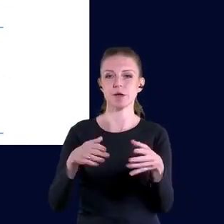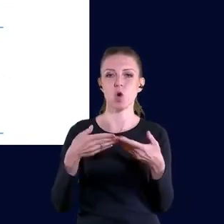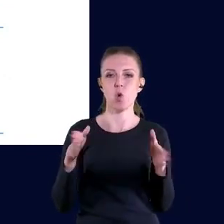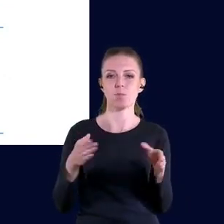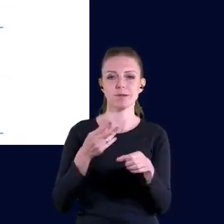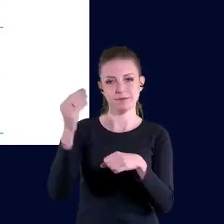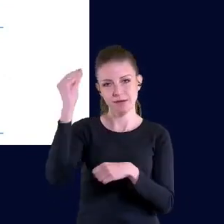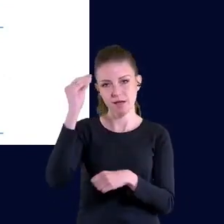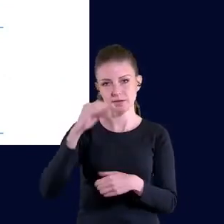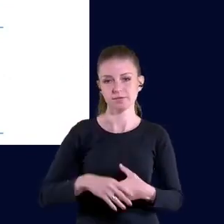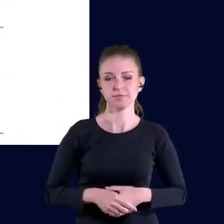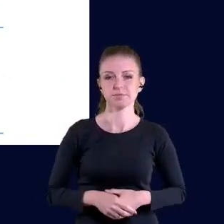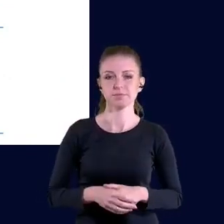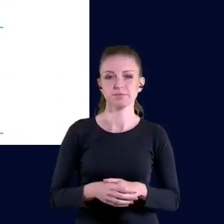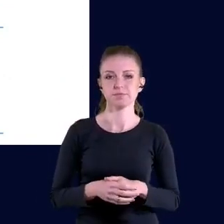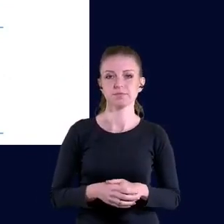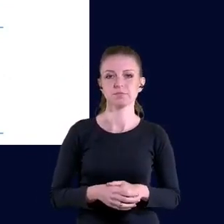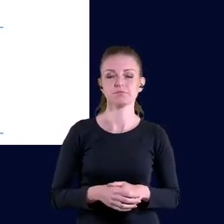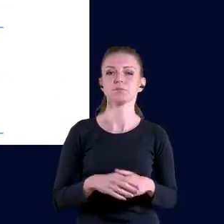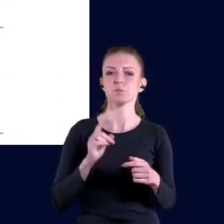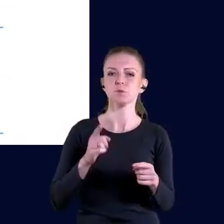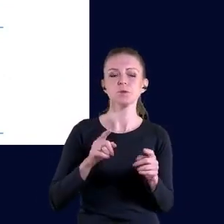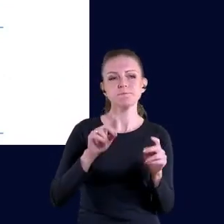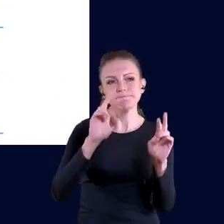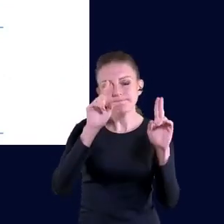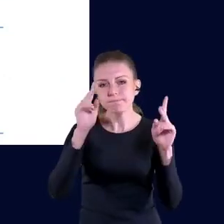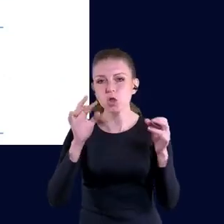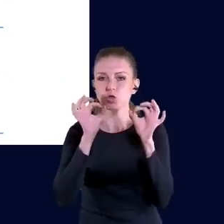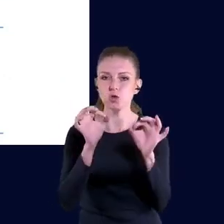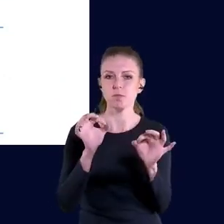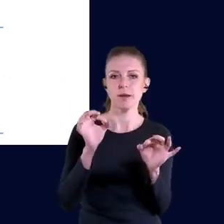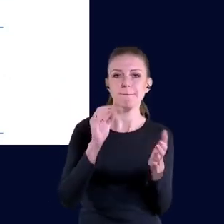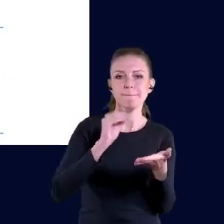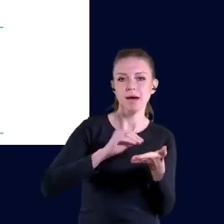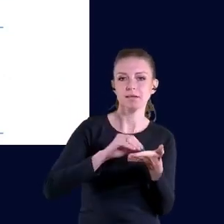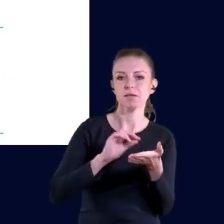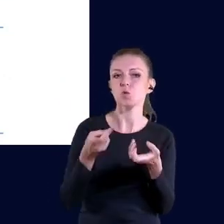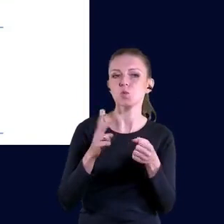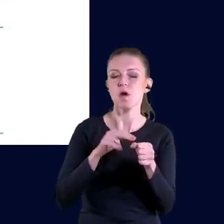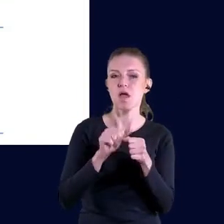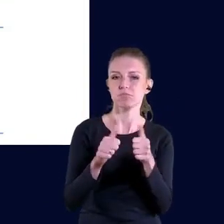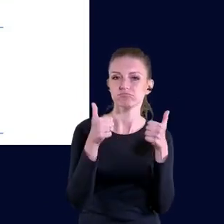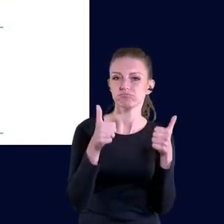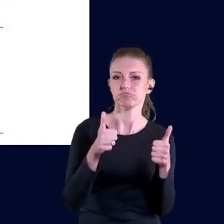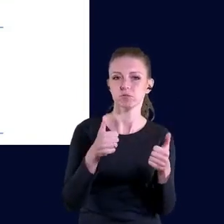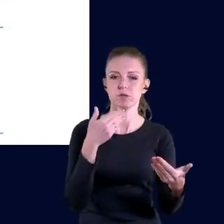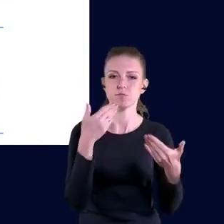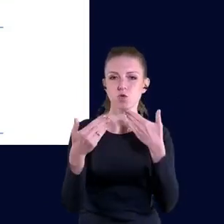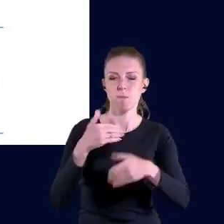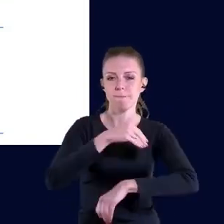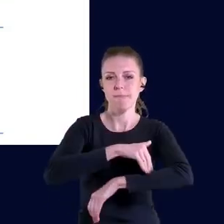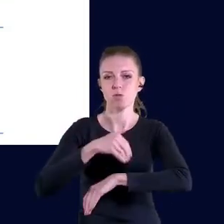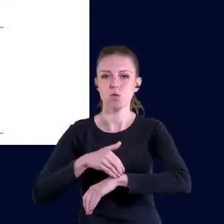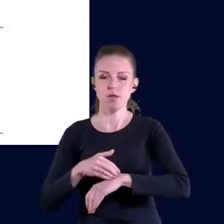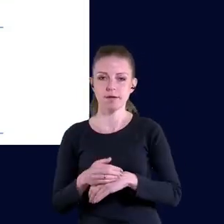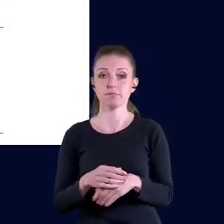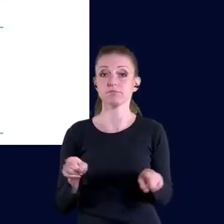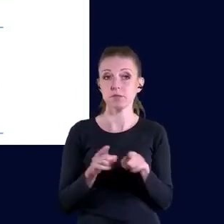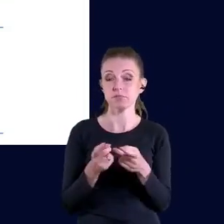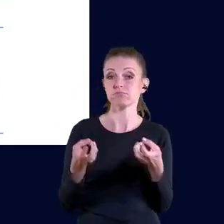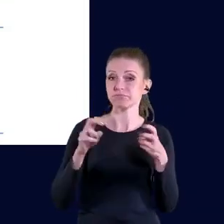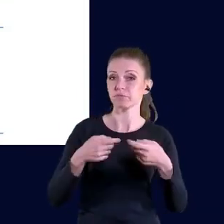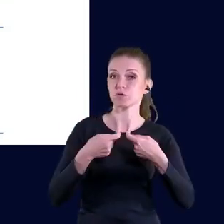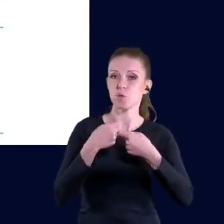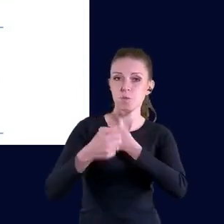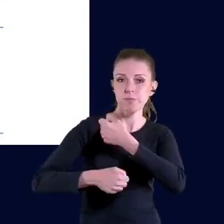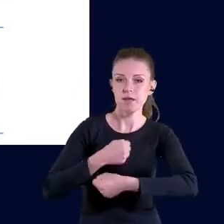jest zidentyfikowanie dobrych praktyk w zakresie otwartych nauki na naszych uczelniach oczywiście także nawiązanie współpracy i w